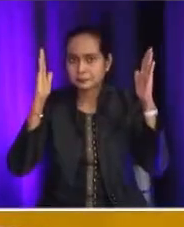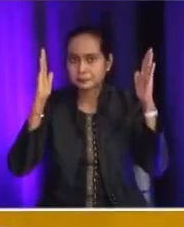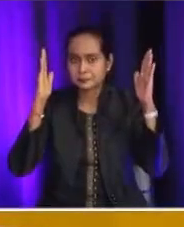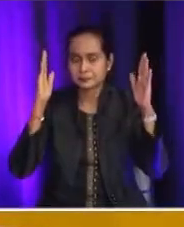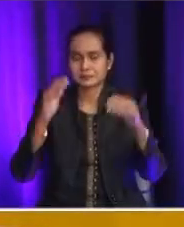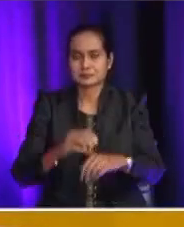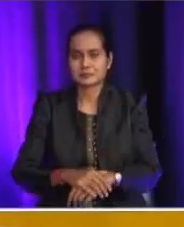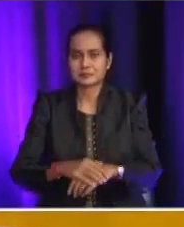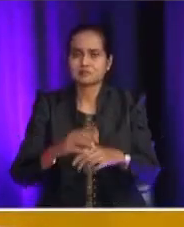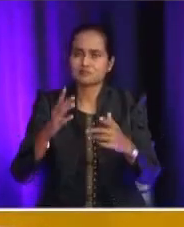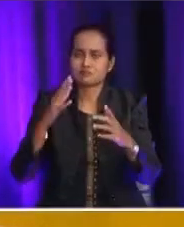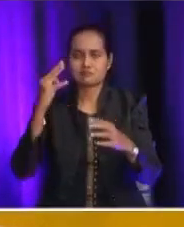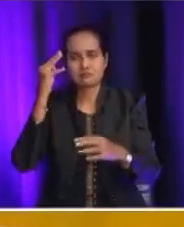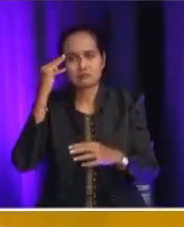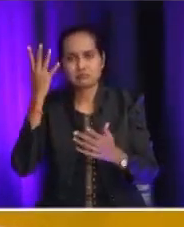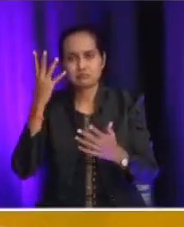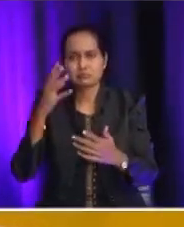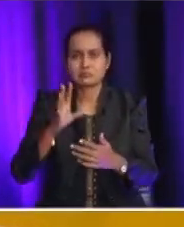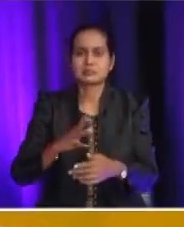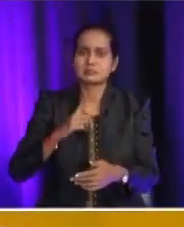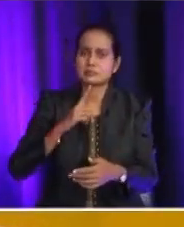Melayu, bahasa Inggeris, bahasa